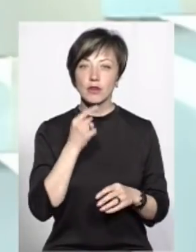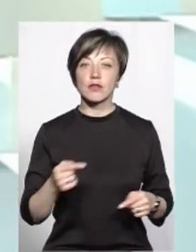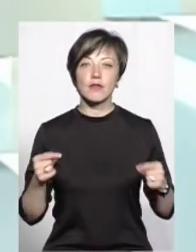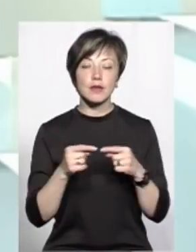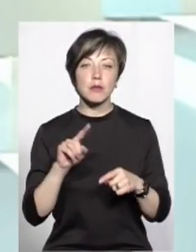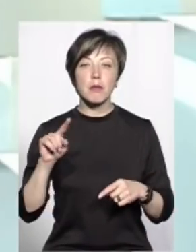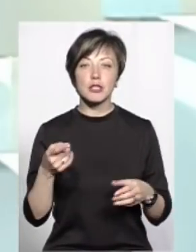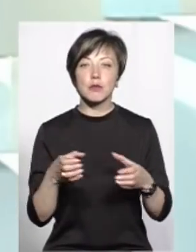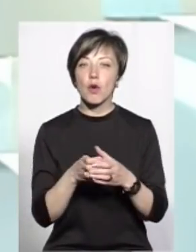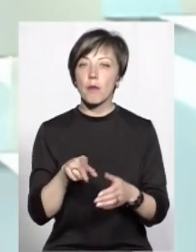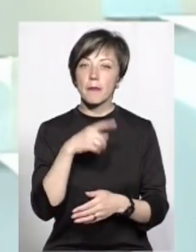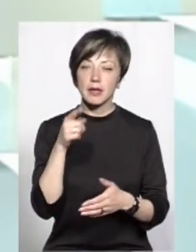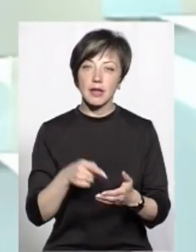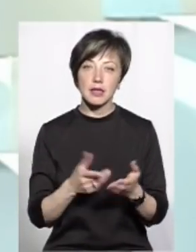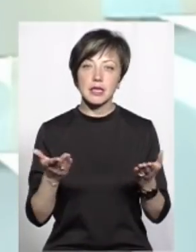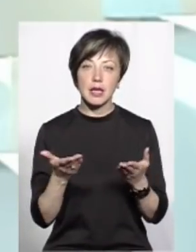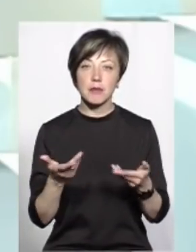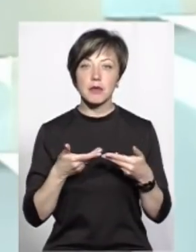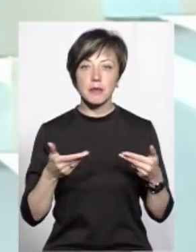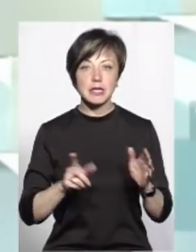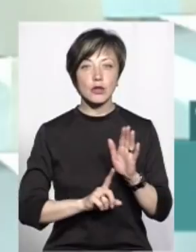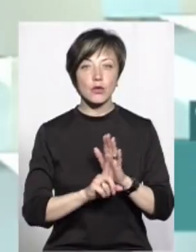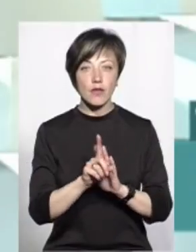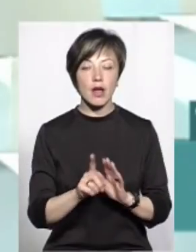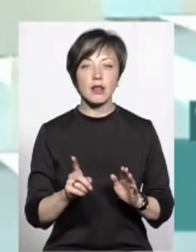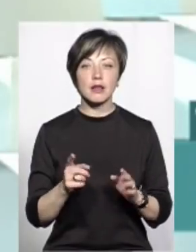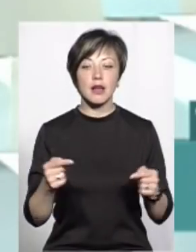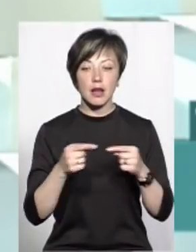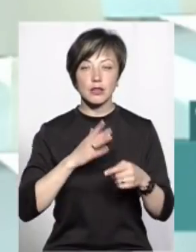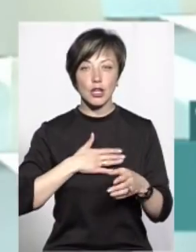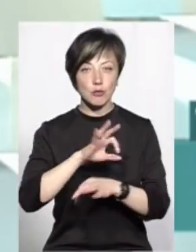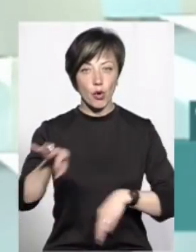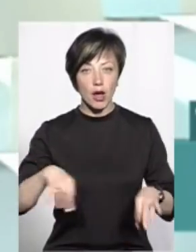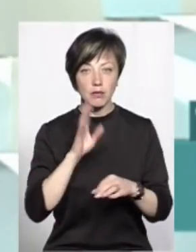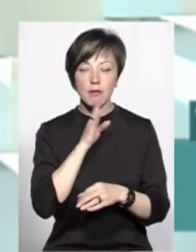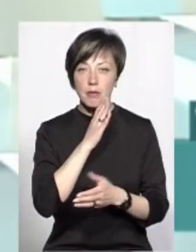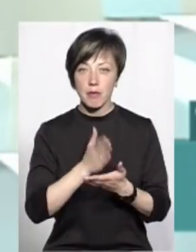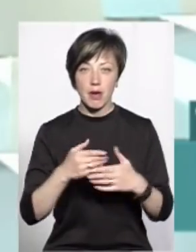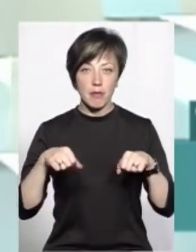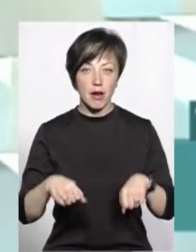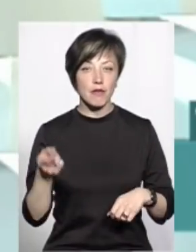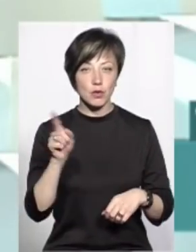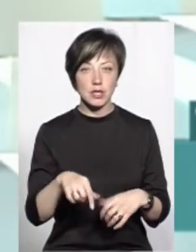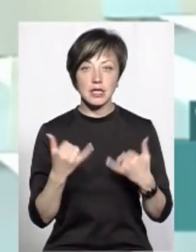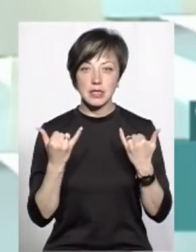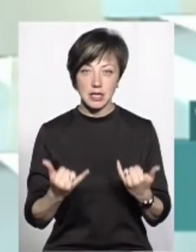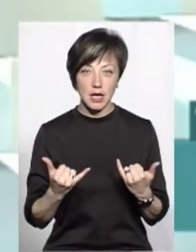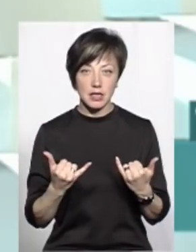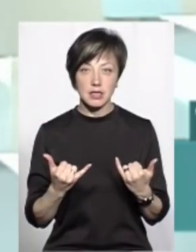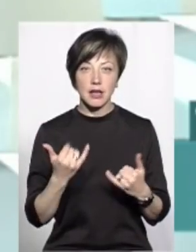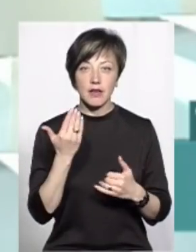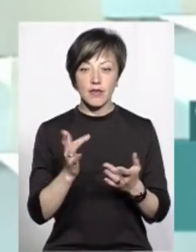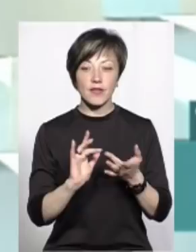першим блоком питань, з якими ми стартували якраз наш проект «Мама має право». Оскільки зараз в